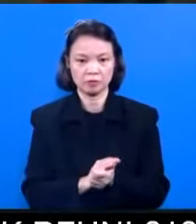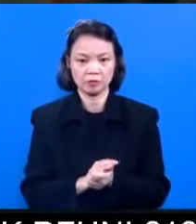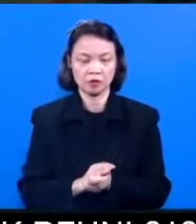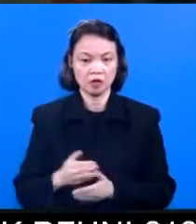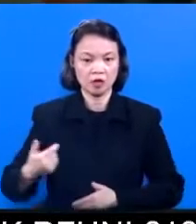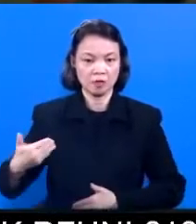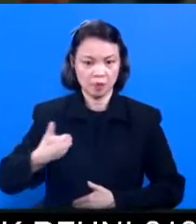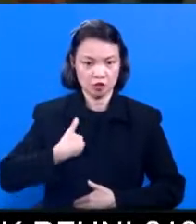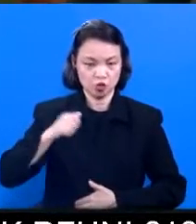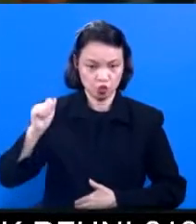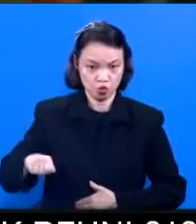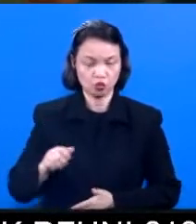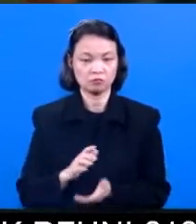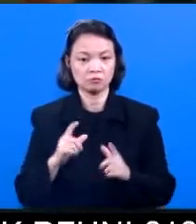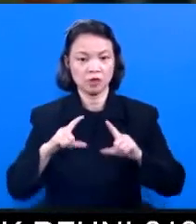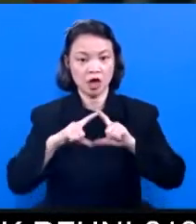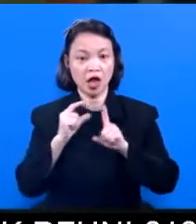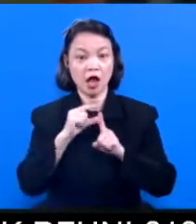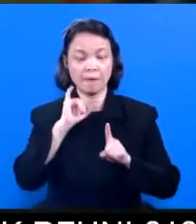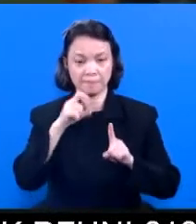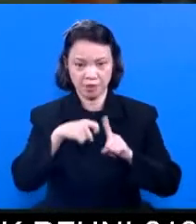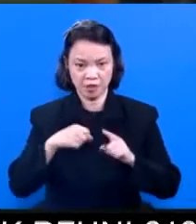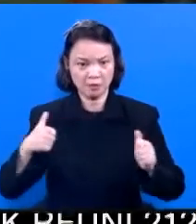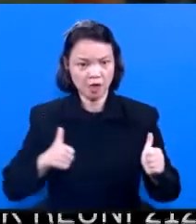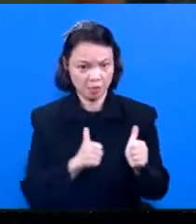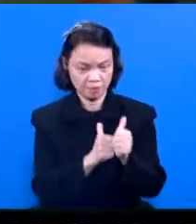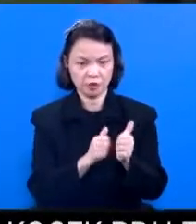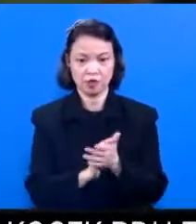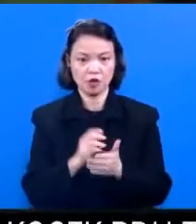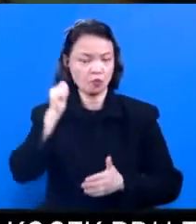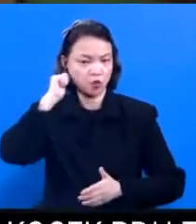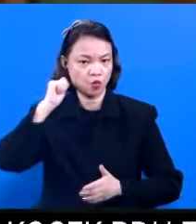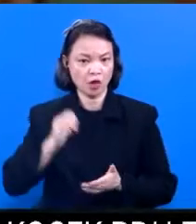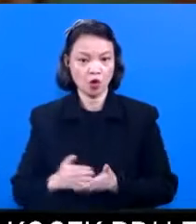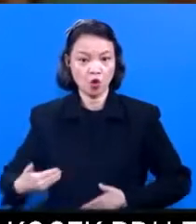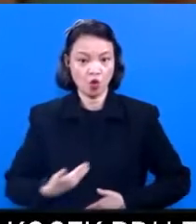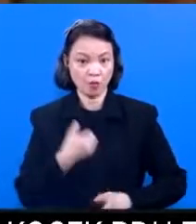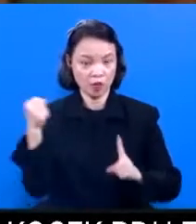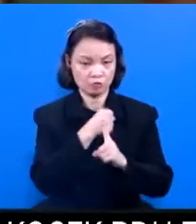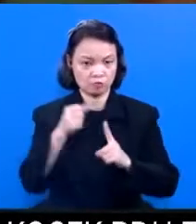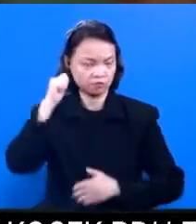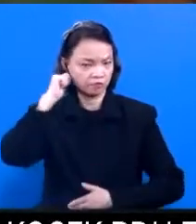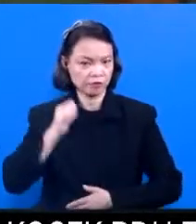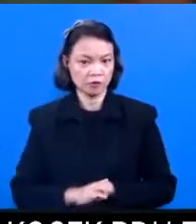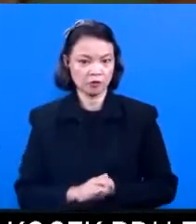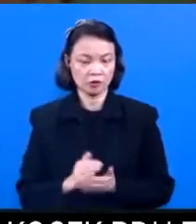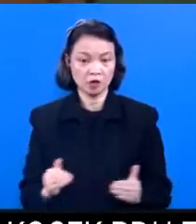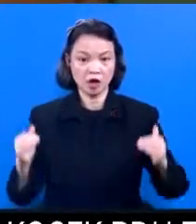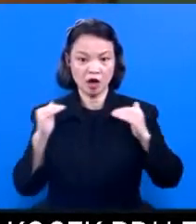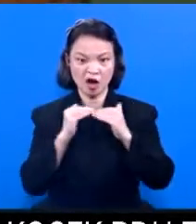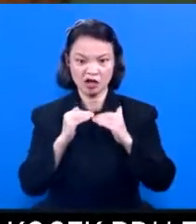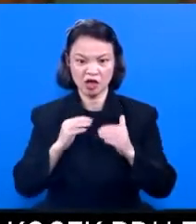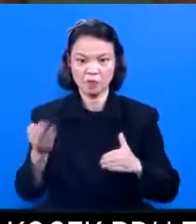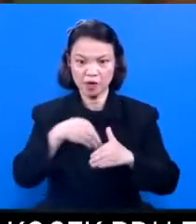publik LBH Apik Jakarta yang sering mendampingi perempuan korban kekerasan yang menyebut keadilan restoratif akan menyebabkan